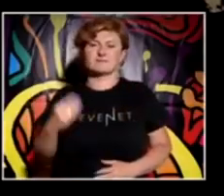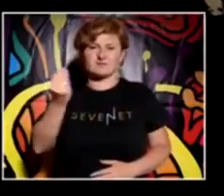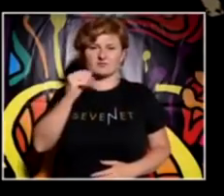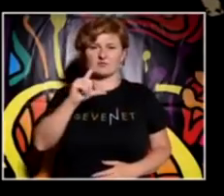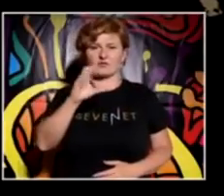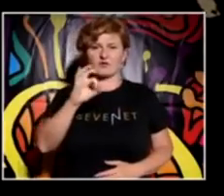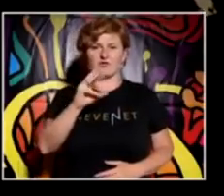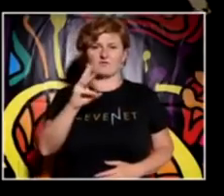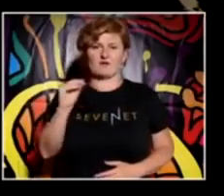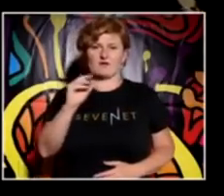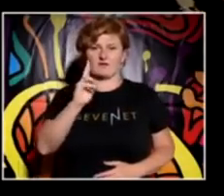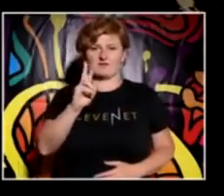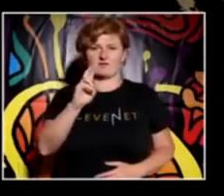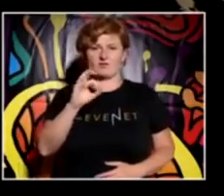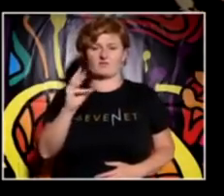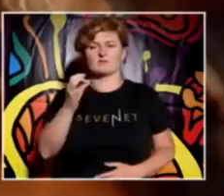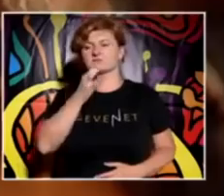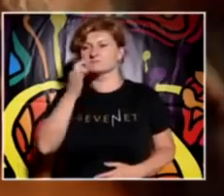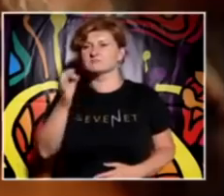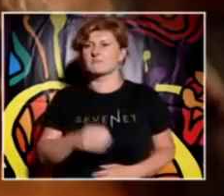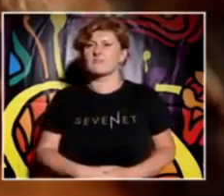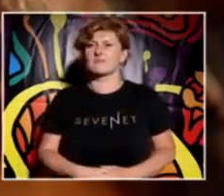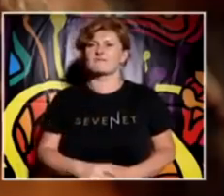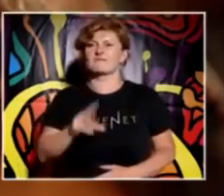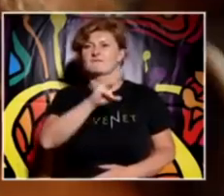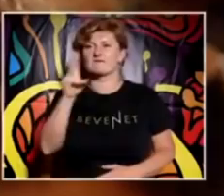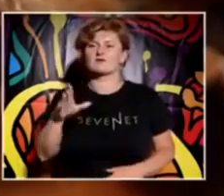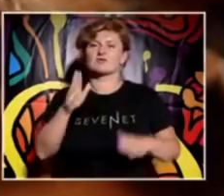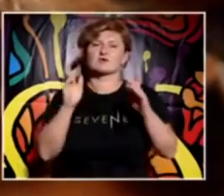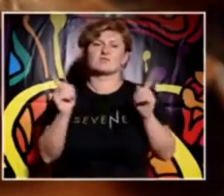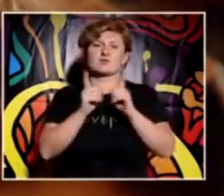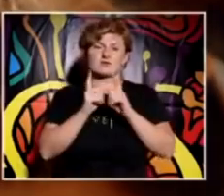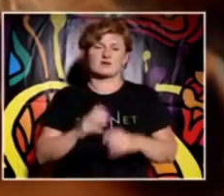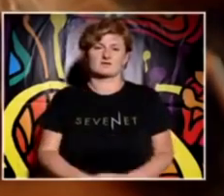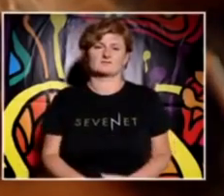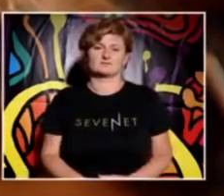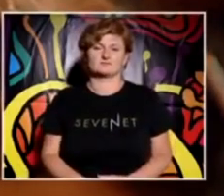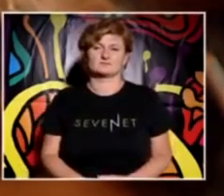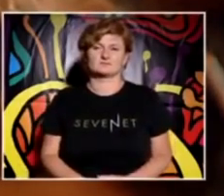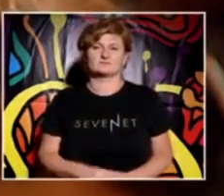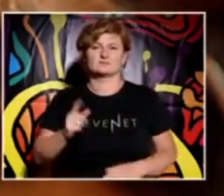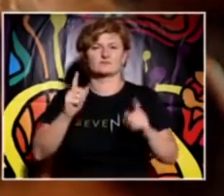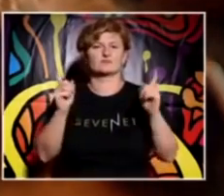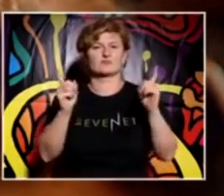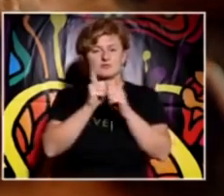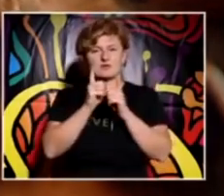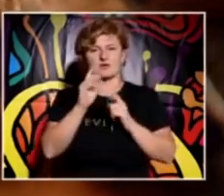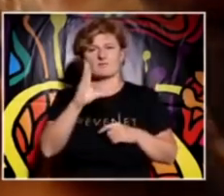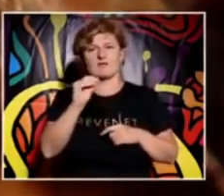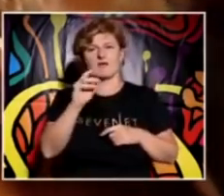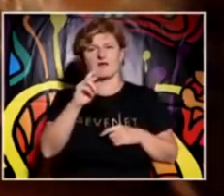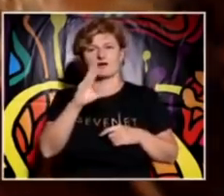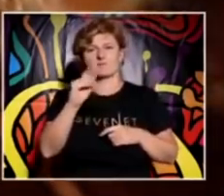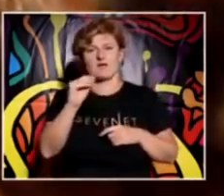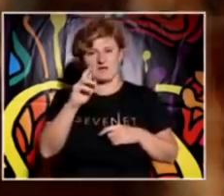Krowe i was zapytam o wasze wyjątkowe spotkanie, takie, które zostało wam w pamięci. Czy na pewno to spotkanie z berberami na pustyni, o którym